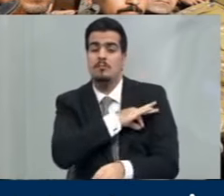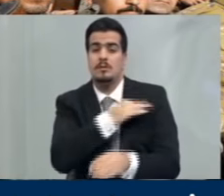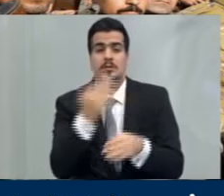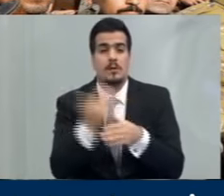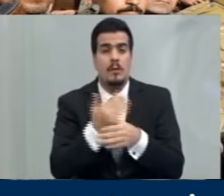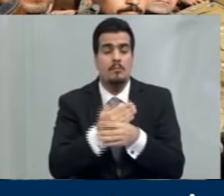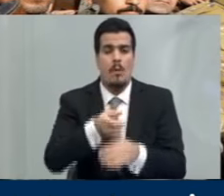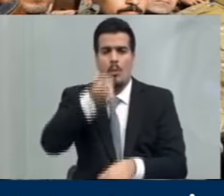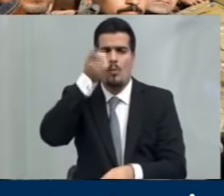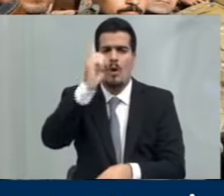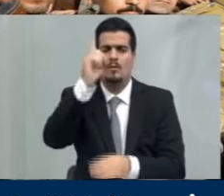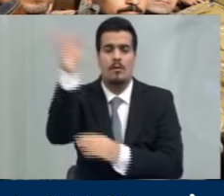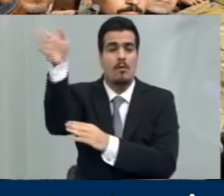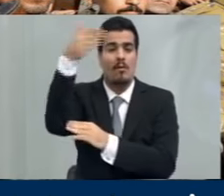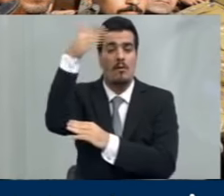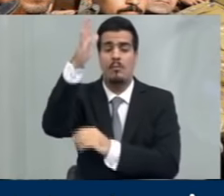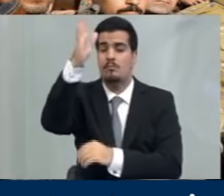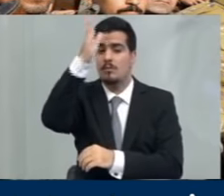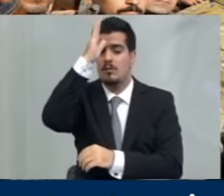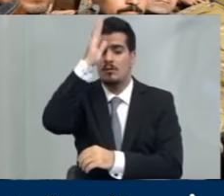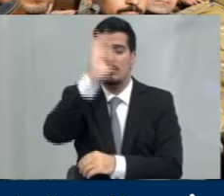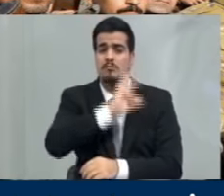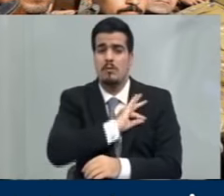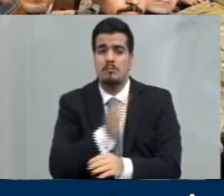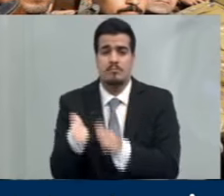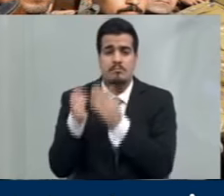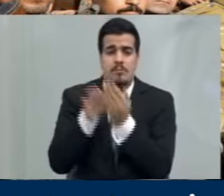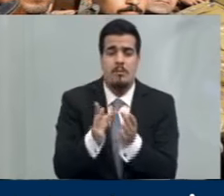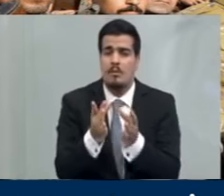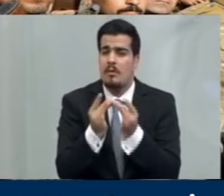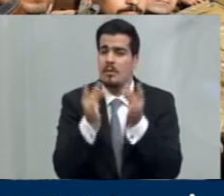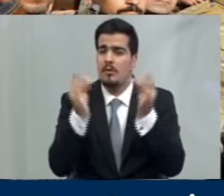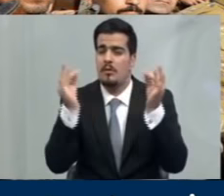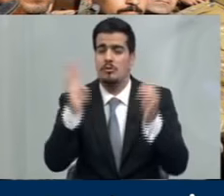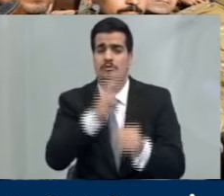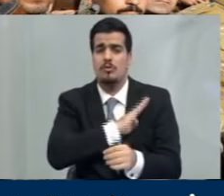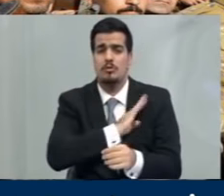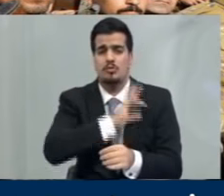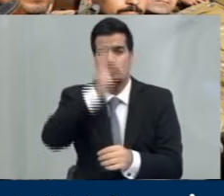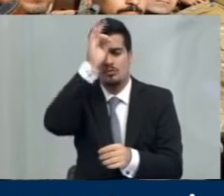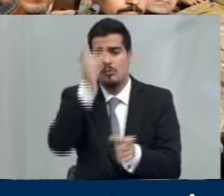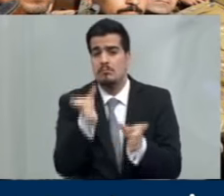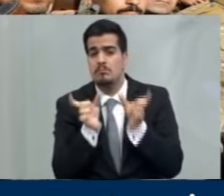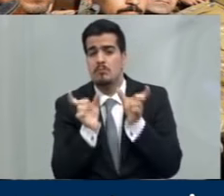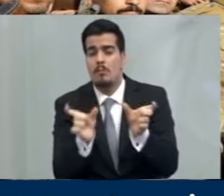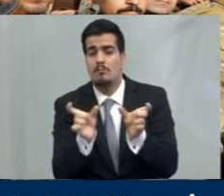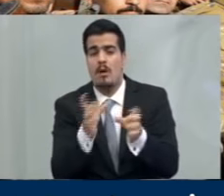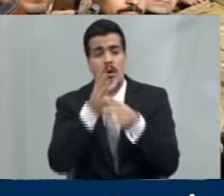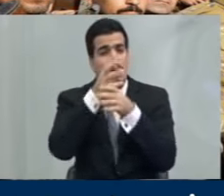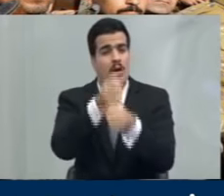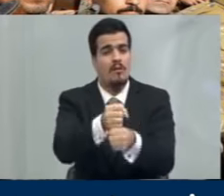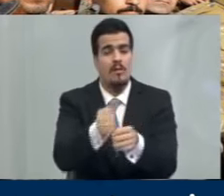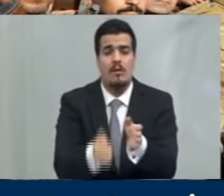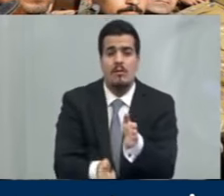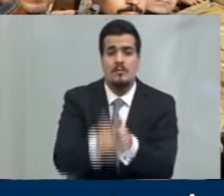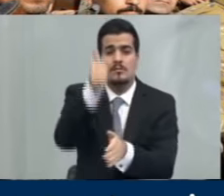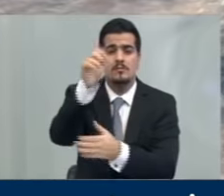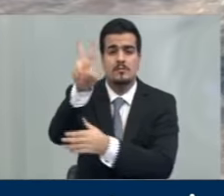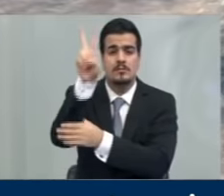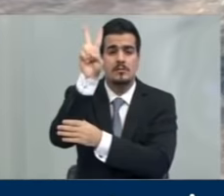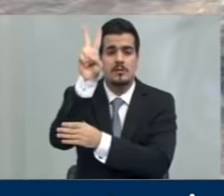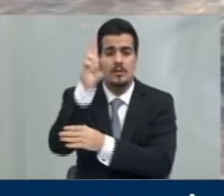وحدته والذي تحقق بتضحيات الشهداء والذين ما زالوا مرابطين على الأرض لحفظ هذا الانتصار.